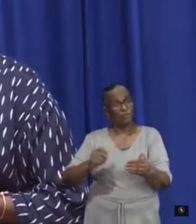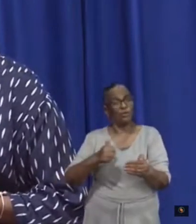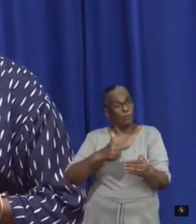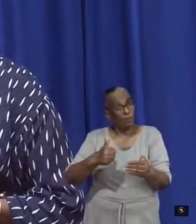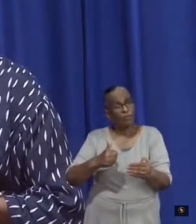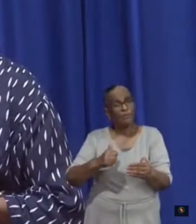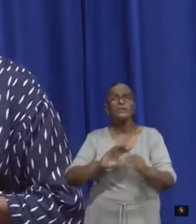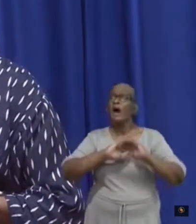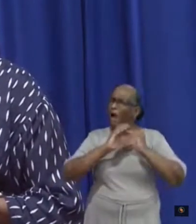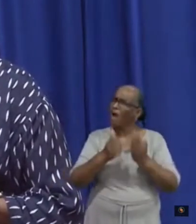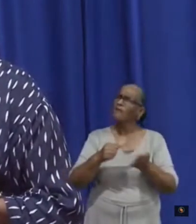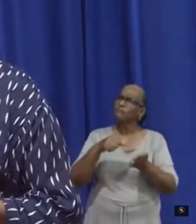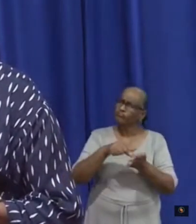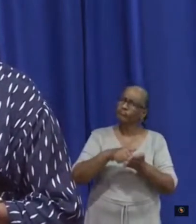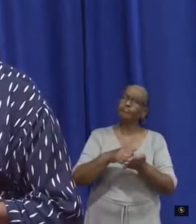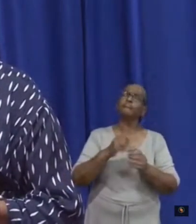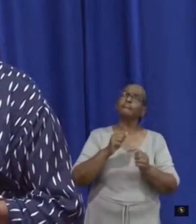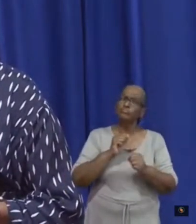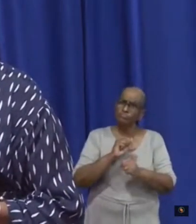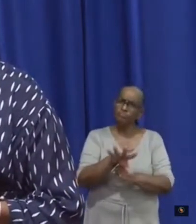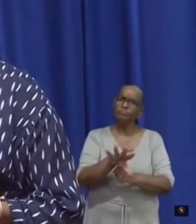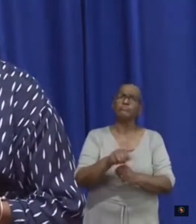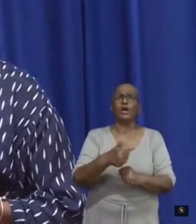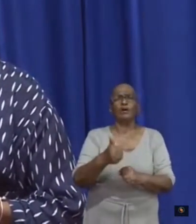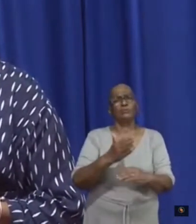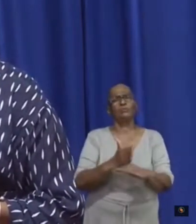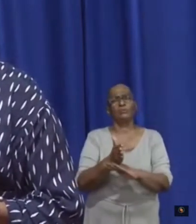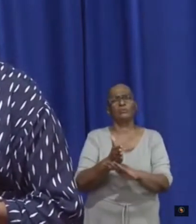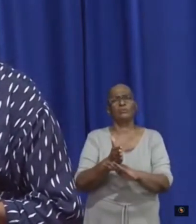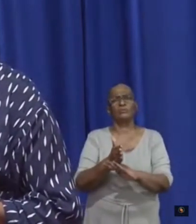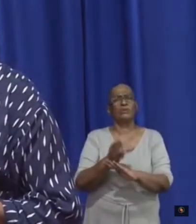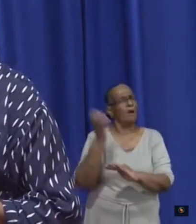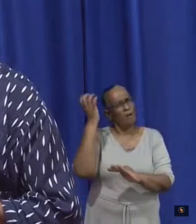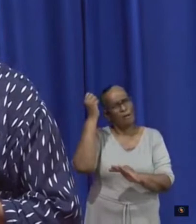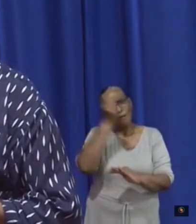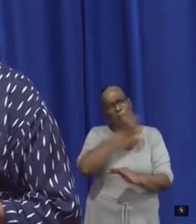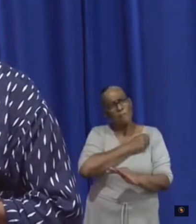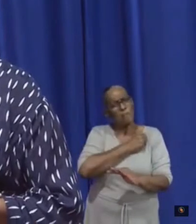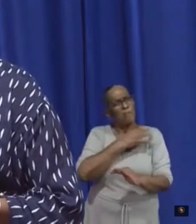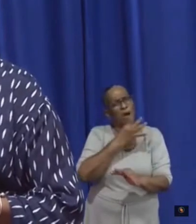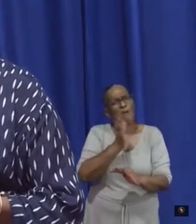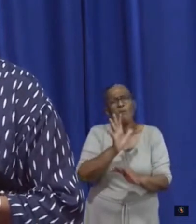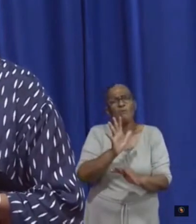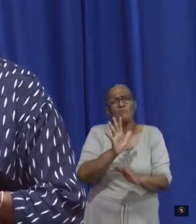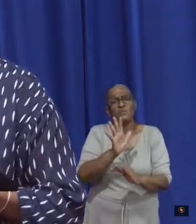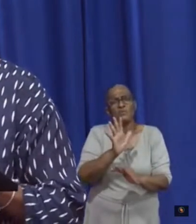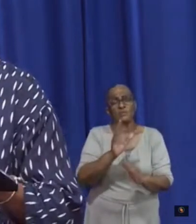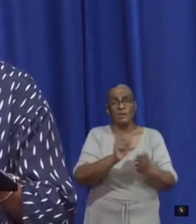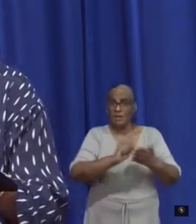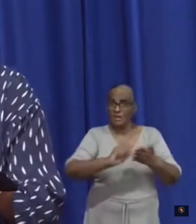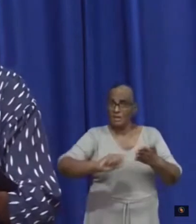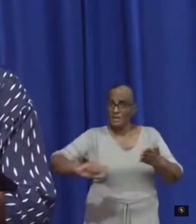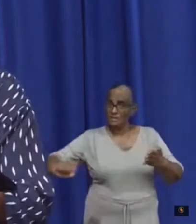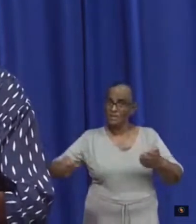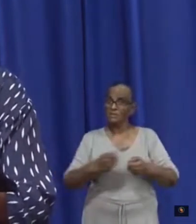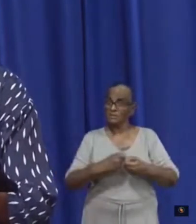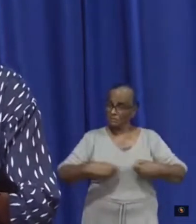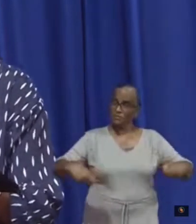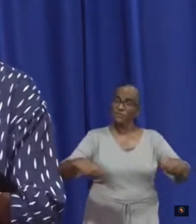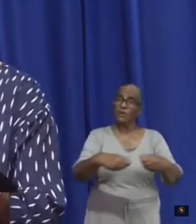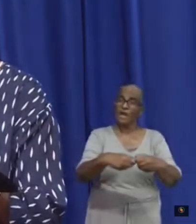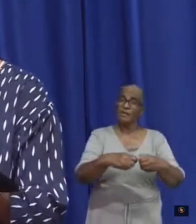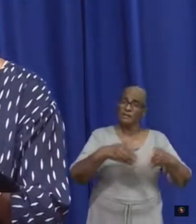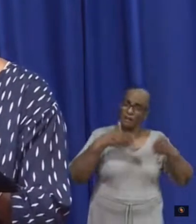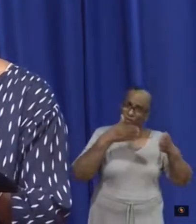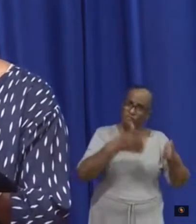van hun steun. Als het gaat om de registraties bij het ministerie van Sociale Zaken, dan focussen we ons meer